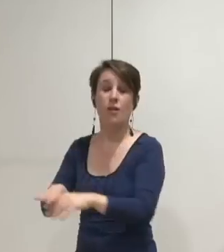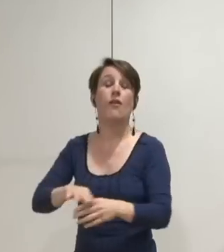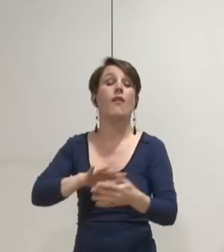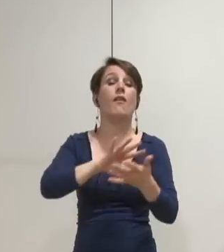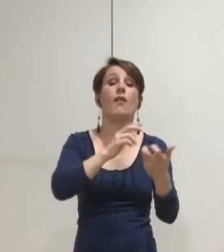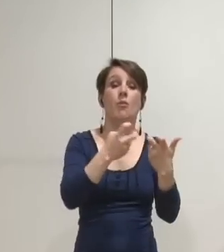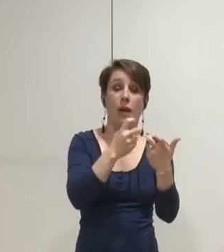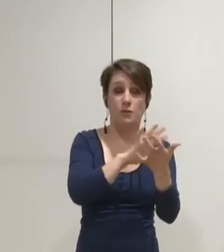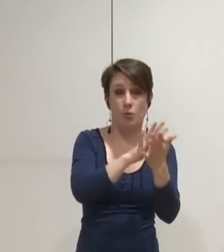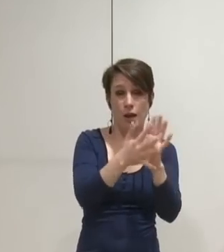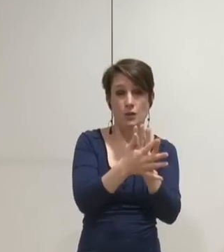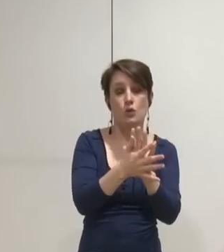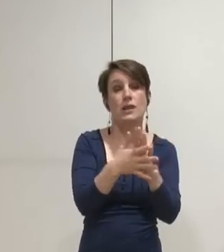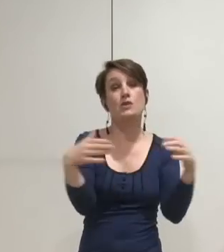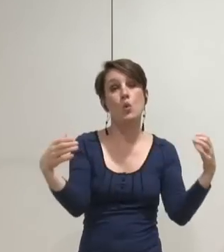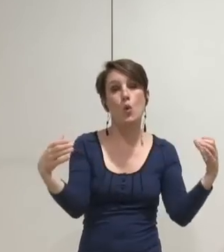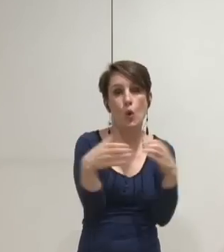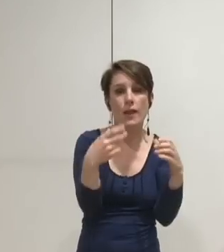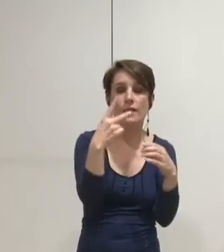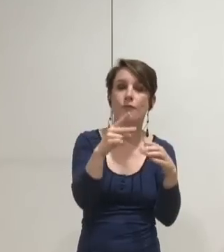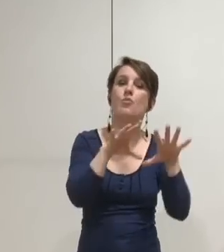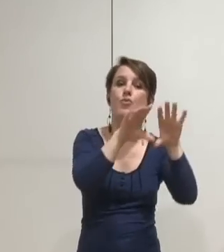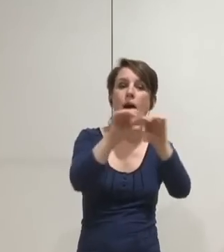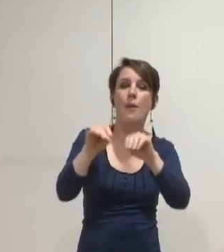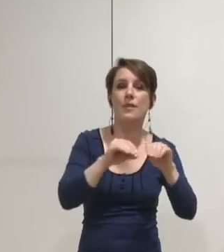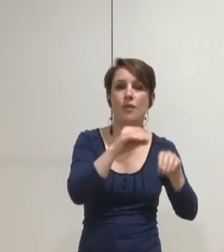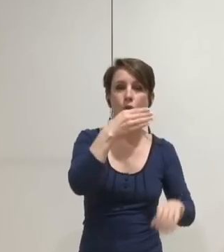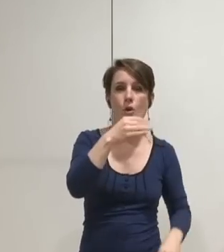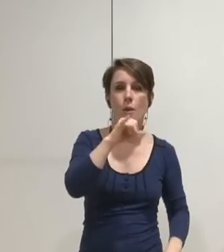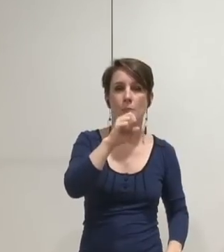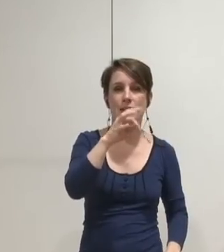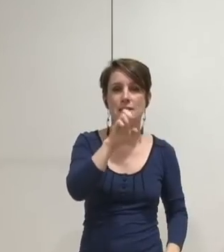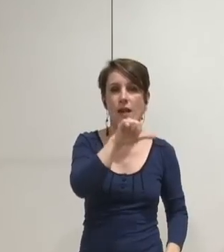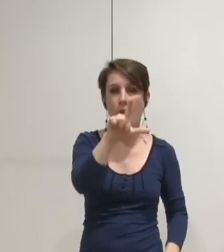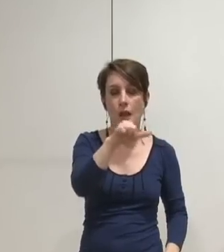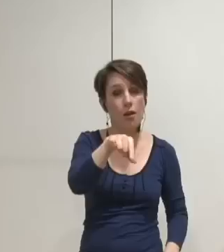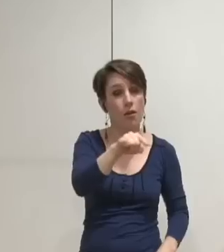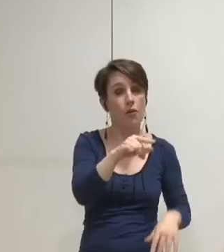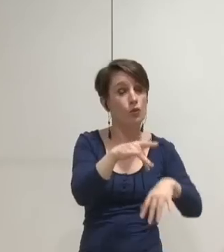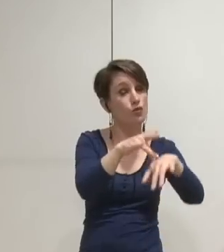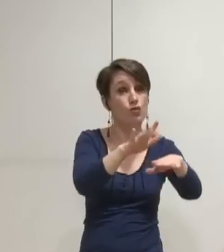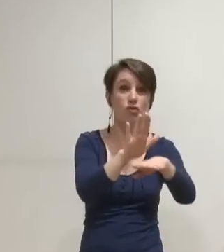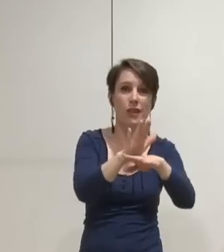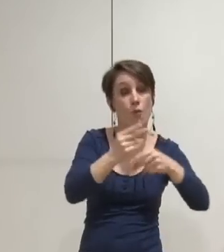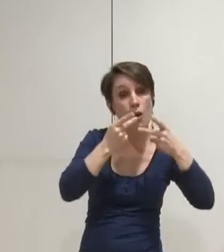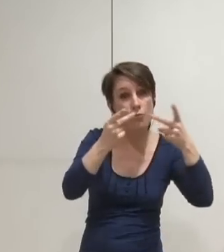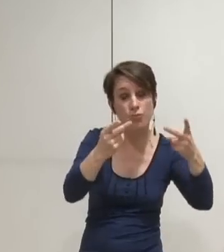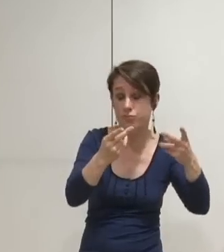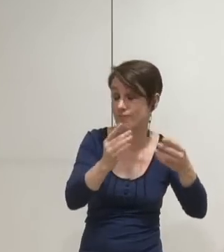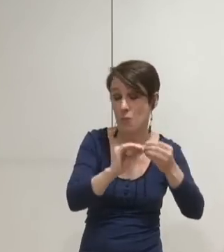collectif des habitants de Mistral ou plus récemment à longquartier qui ont témoigné récemment ont fait le même constat